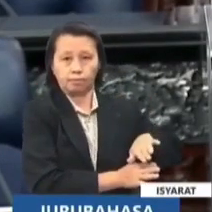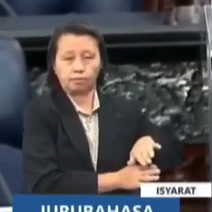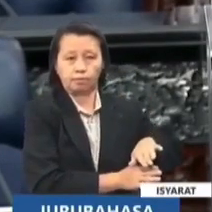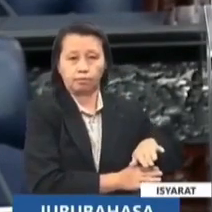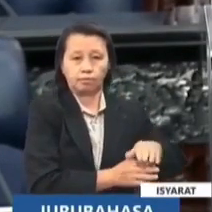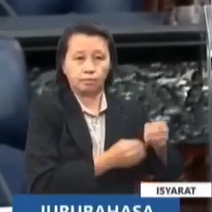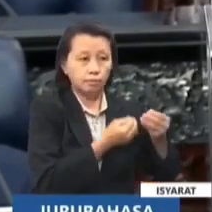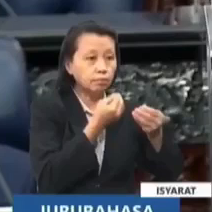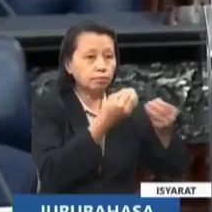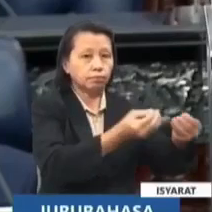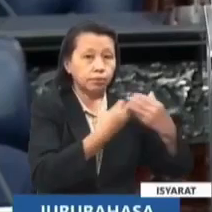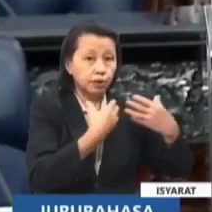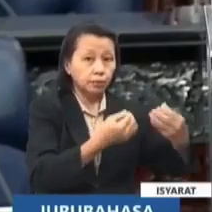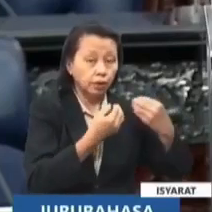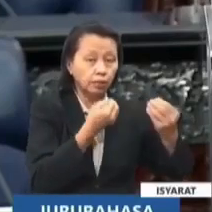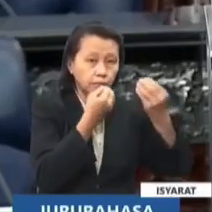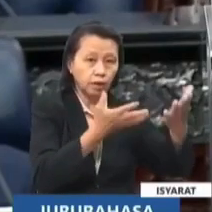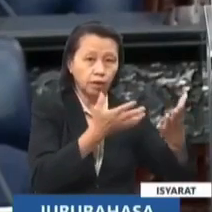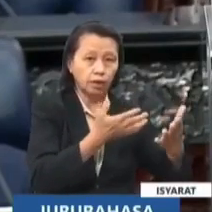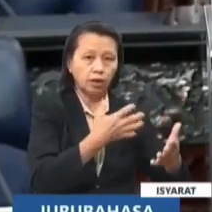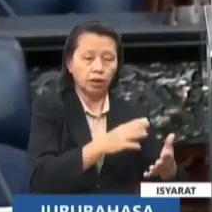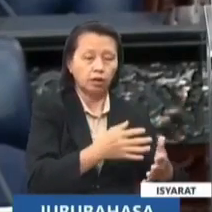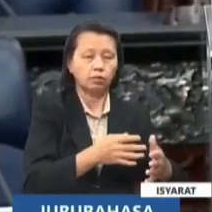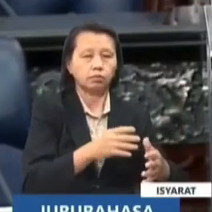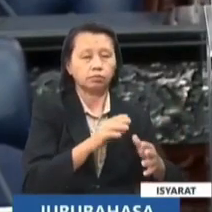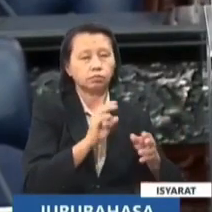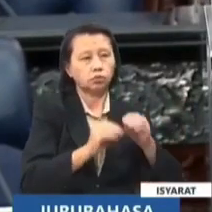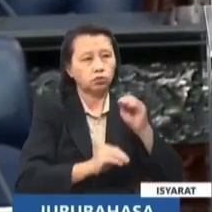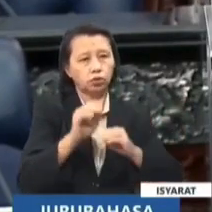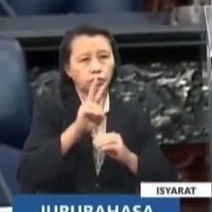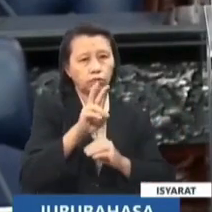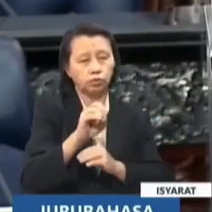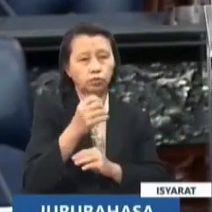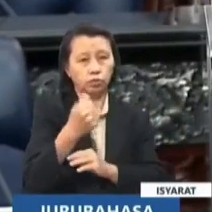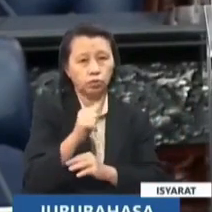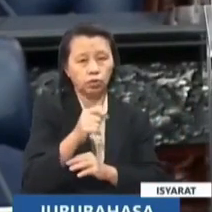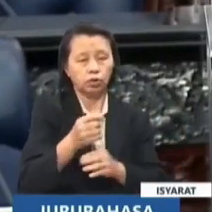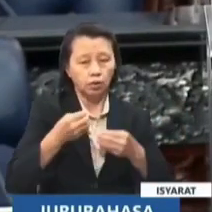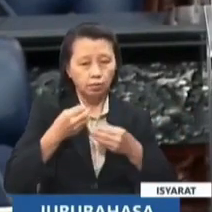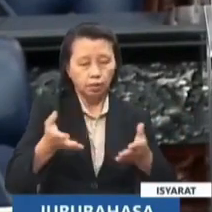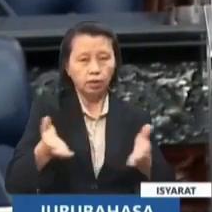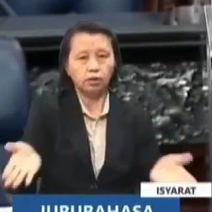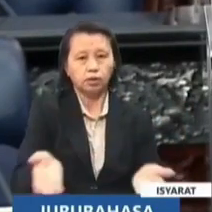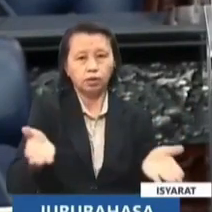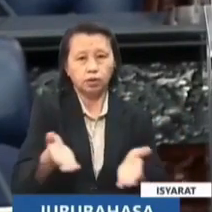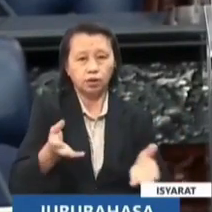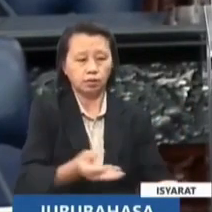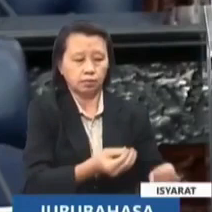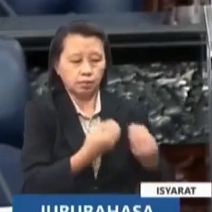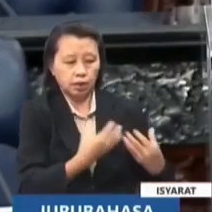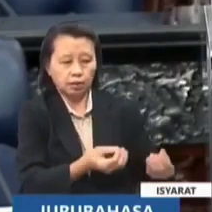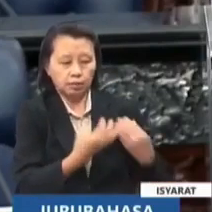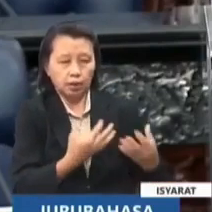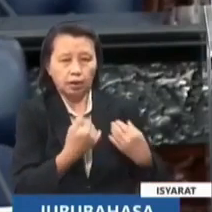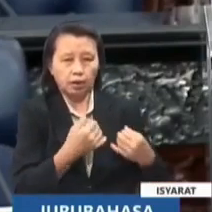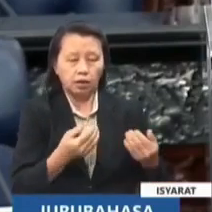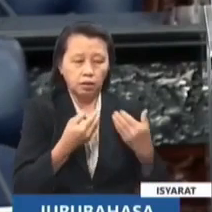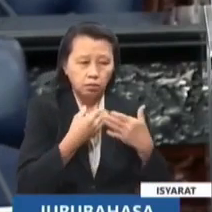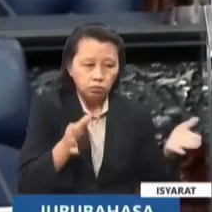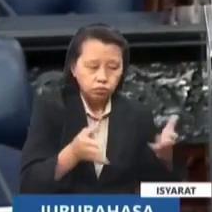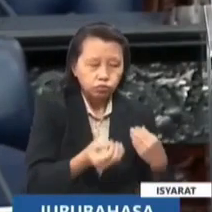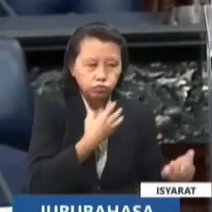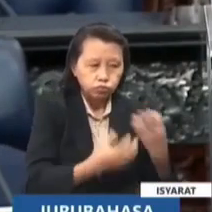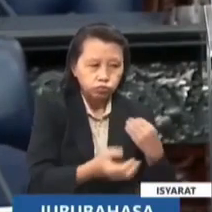telah digubal bertujuan untuk memerangi rasuah dan salah laku, lain dengan menggalakkan pemudahan pemberi maklumat membuat